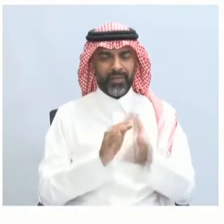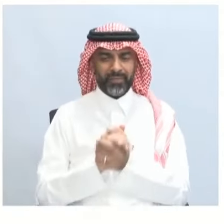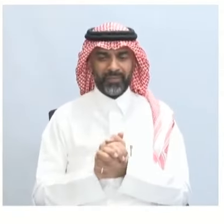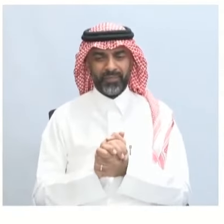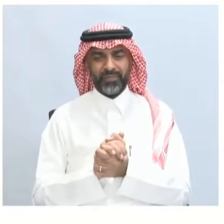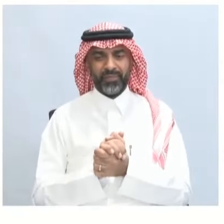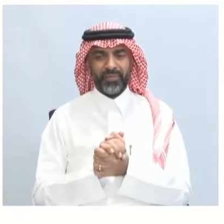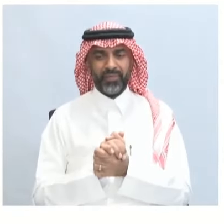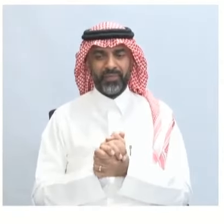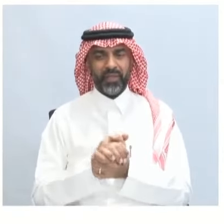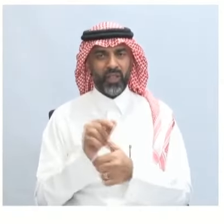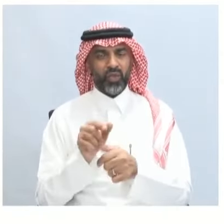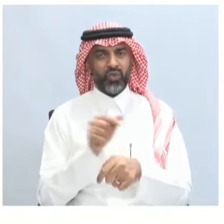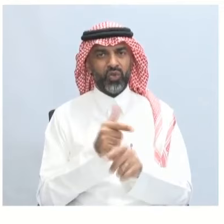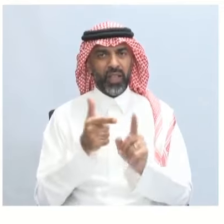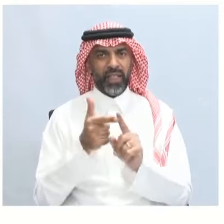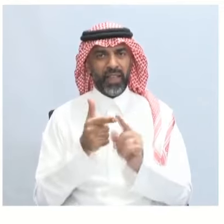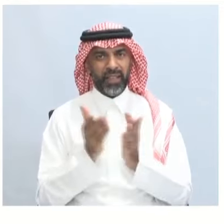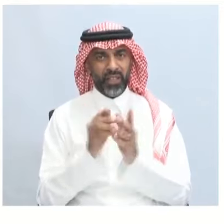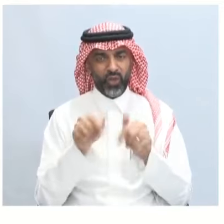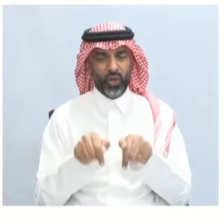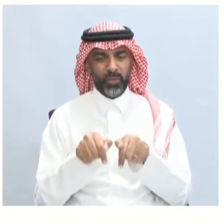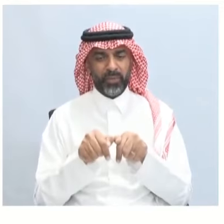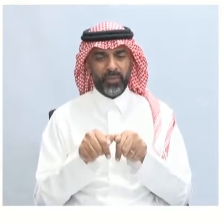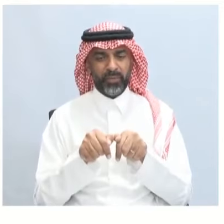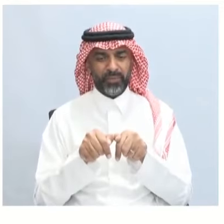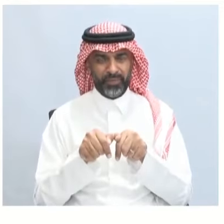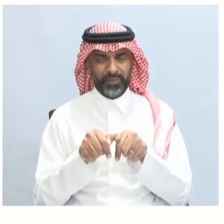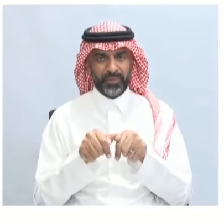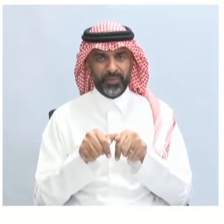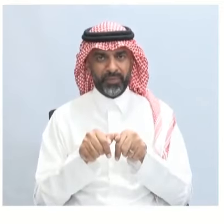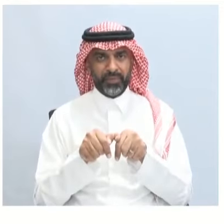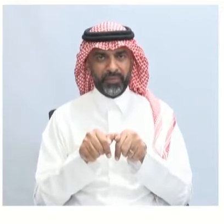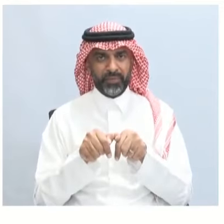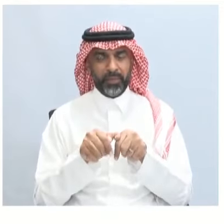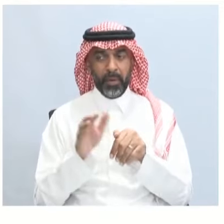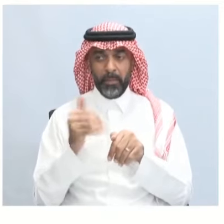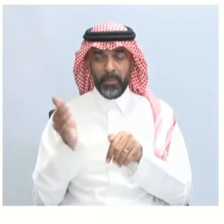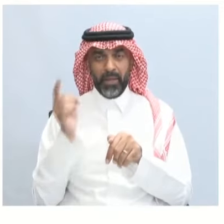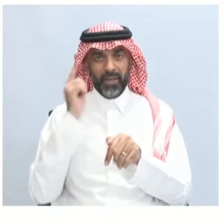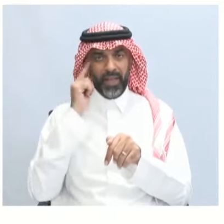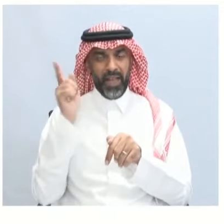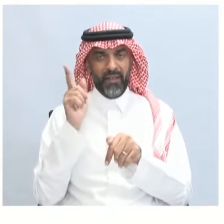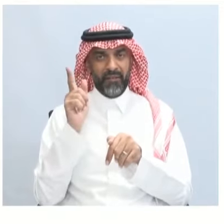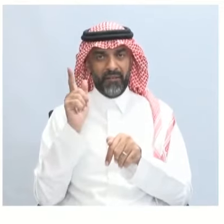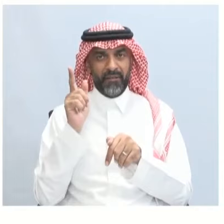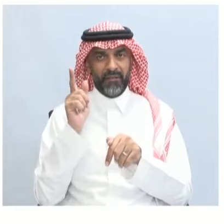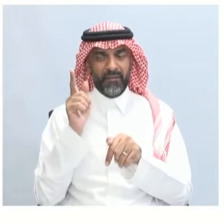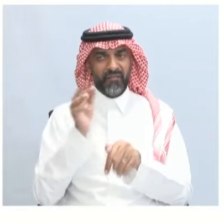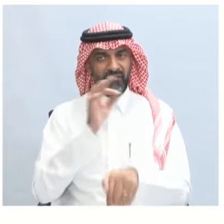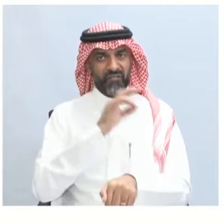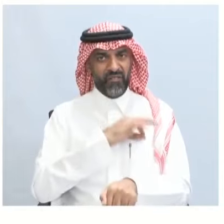الى الجزء الثاني من درسنا لهذا اليوم الجزء الثاني بعد ما اخذنا نتائج